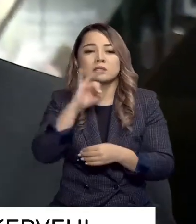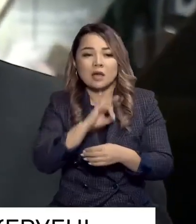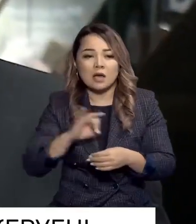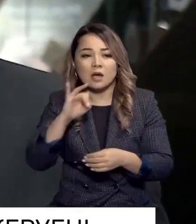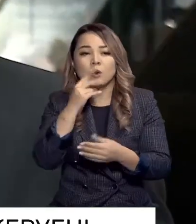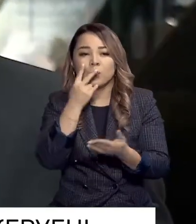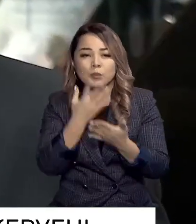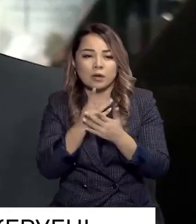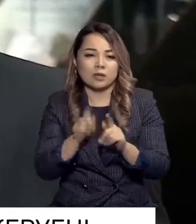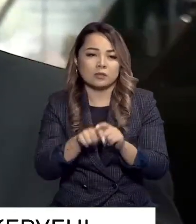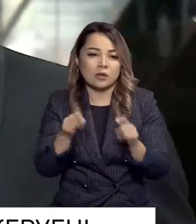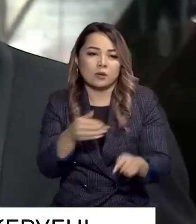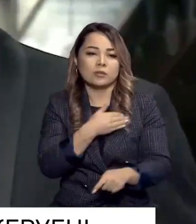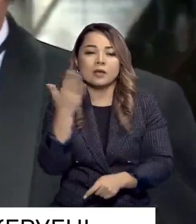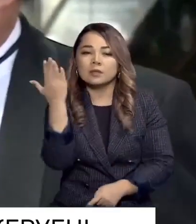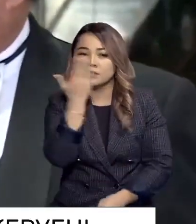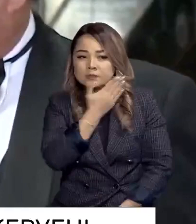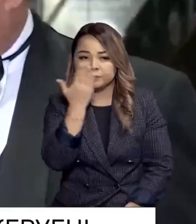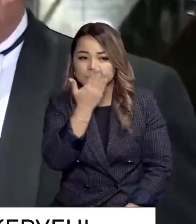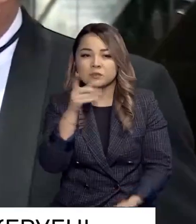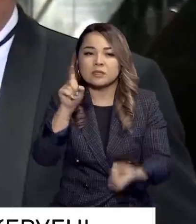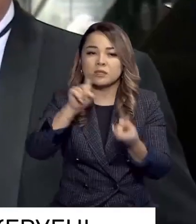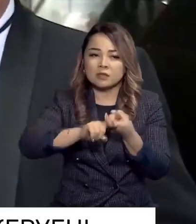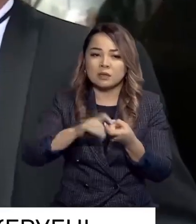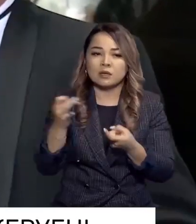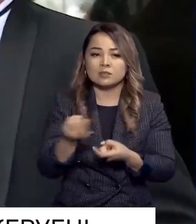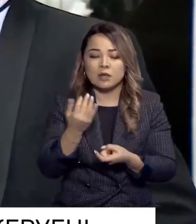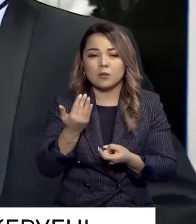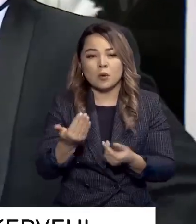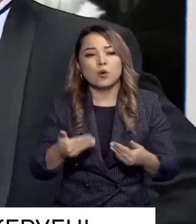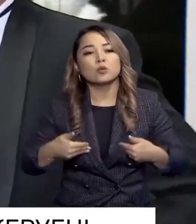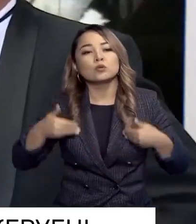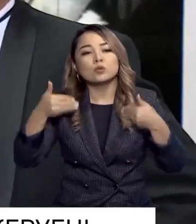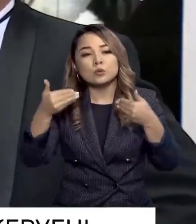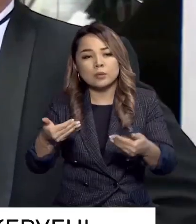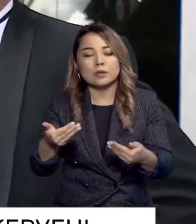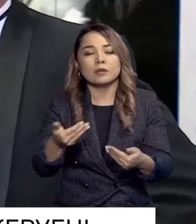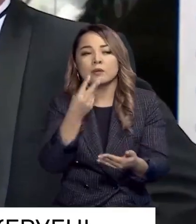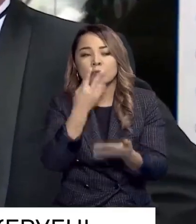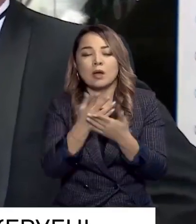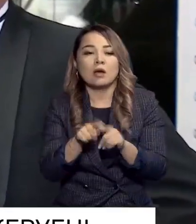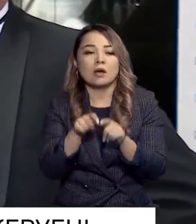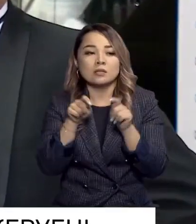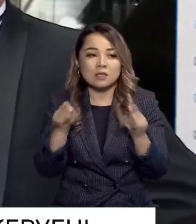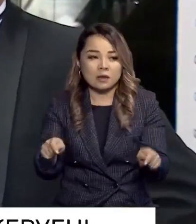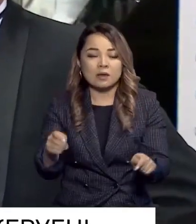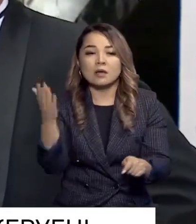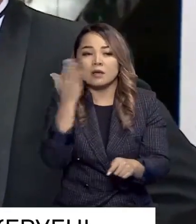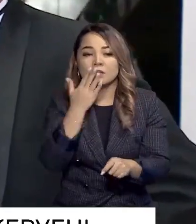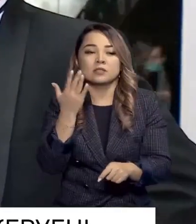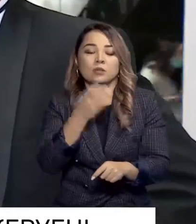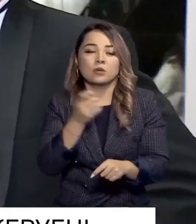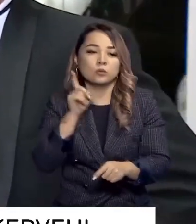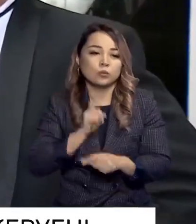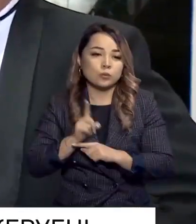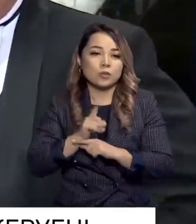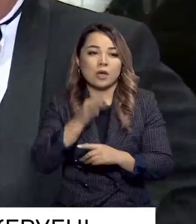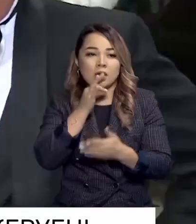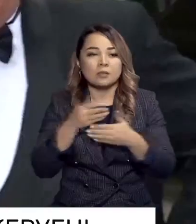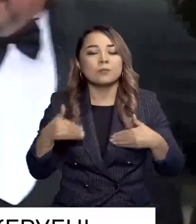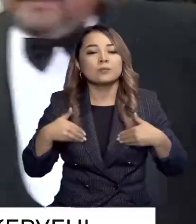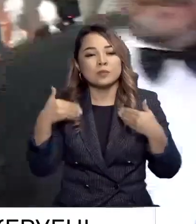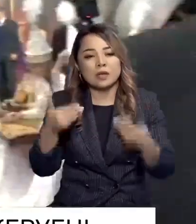фильм барысында көрсетіледі. Рахмет, Байғали мырза, премьера құтты болсын дейміз. Барша көрермен бұл телехикаяны асыға күтуде. Құтты болсын тағы